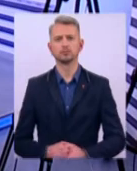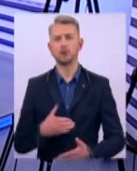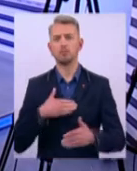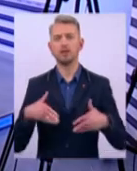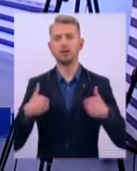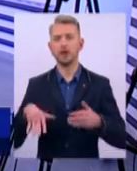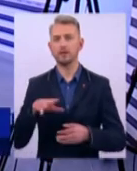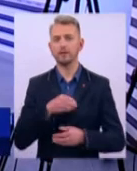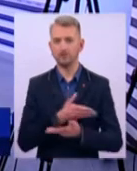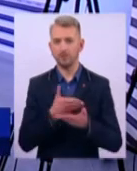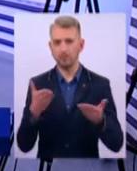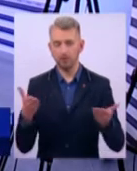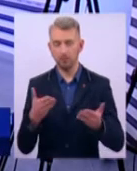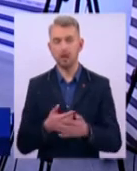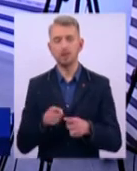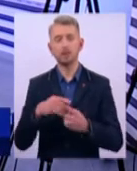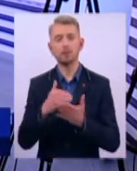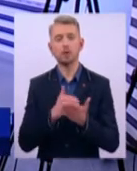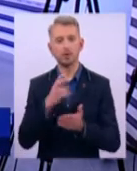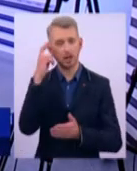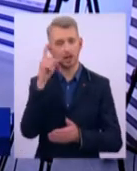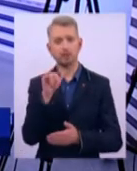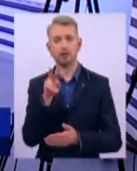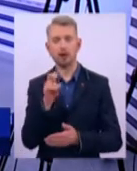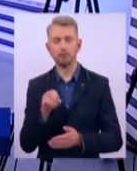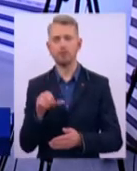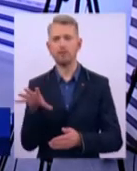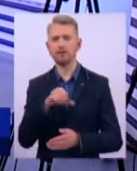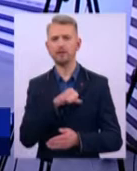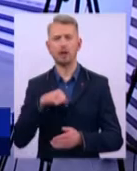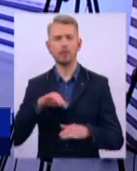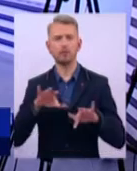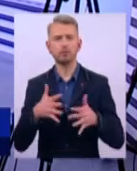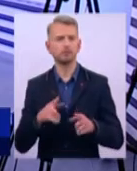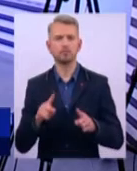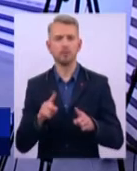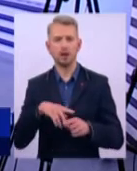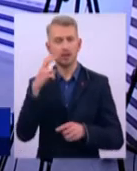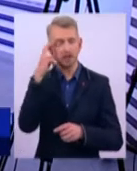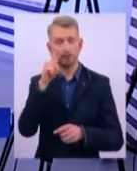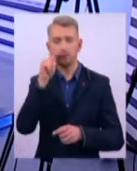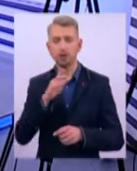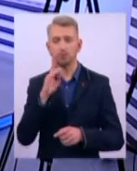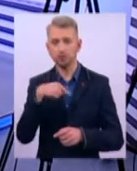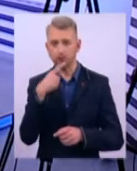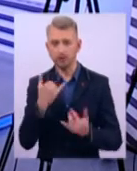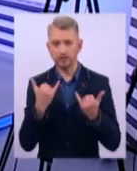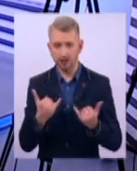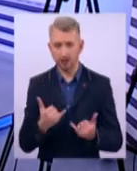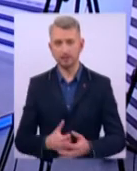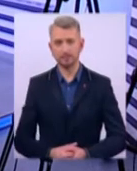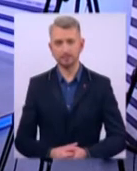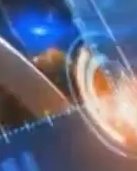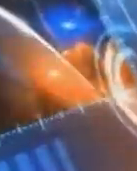Ми вітання всім глядачам каналу Європейського міста. Це програма «Київ Лайф». Про все найголовніше, що відбувається у столиці та в Україні, будемо говорити вже за мить. Ми